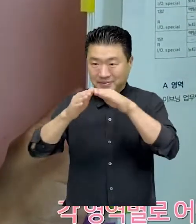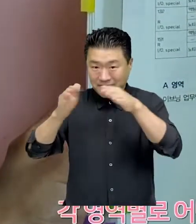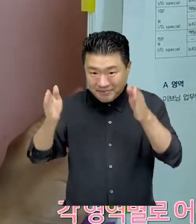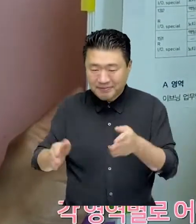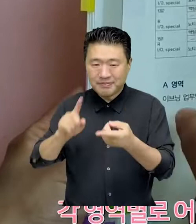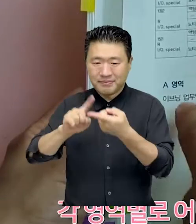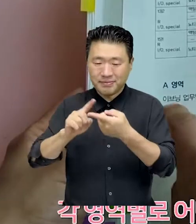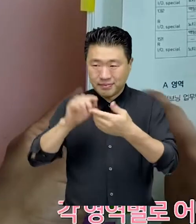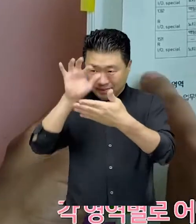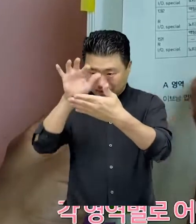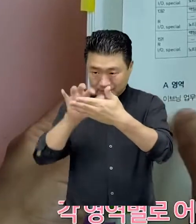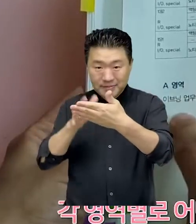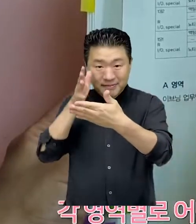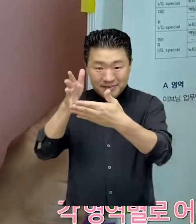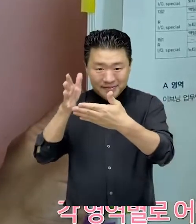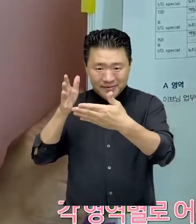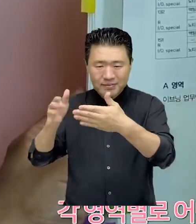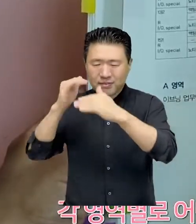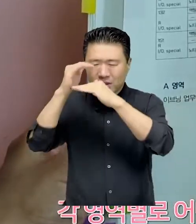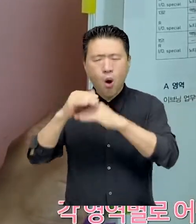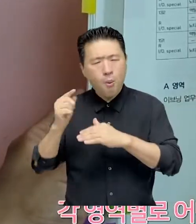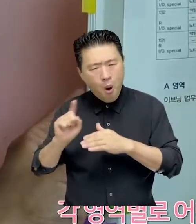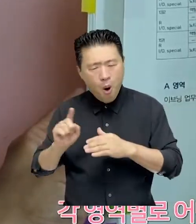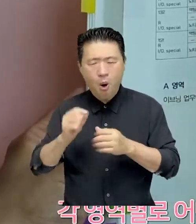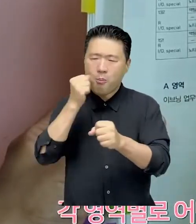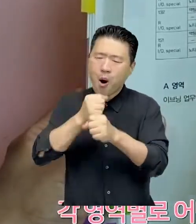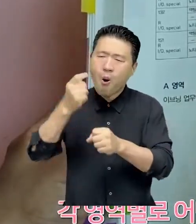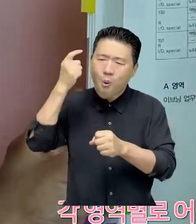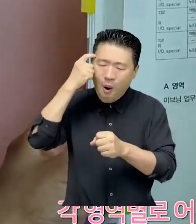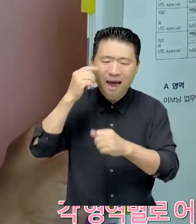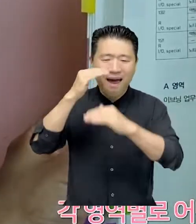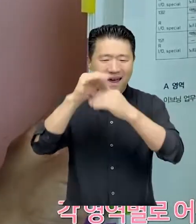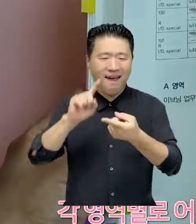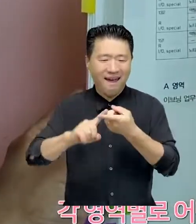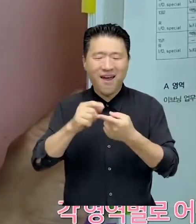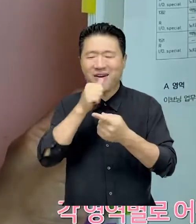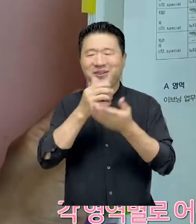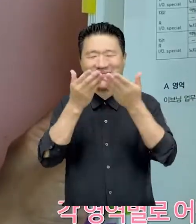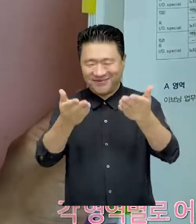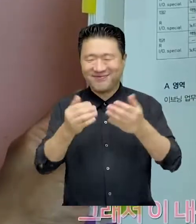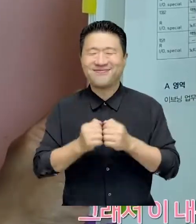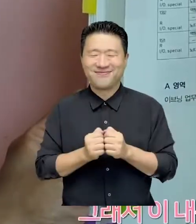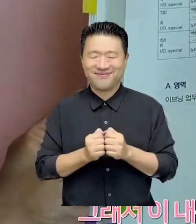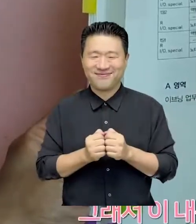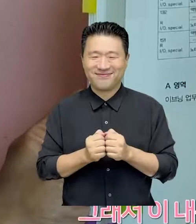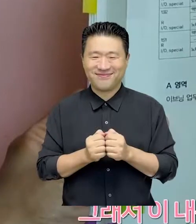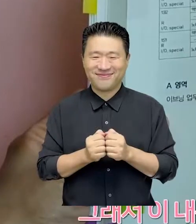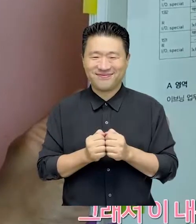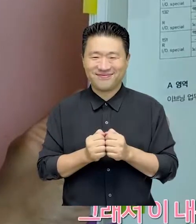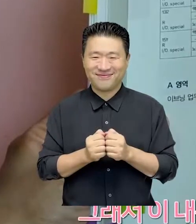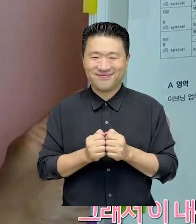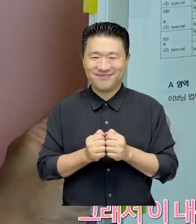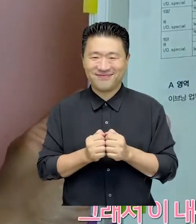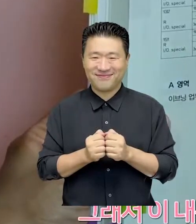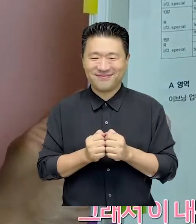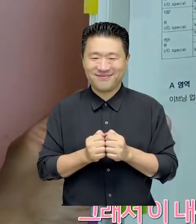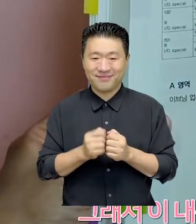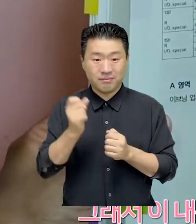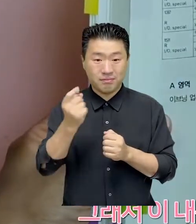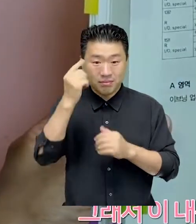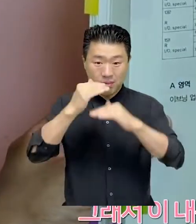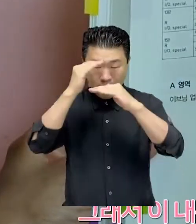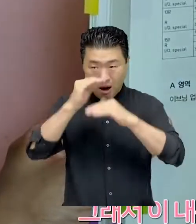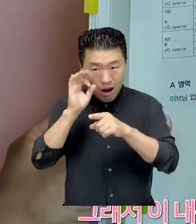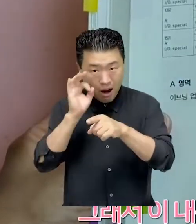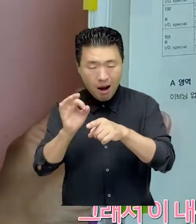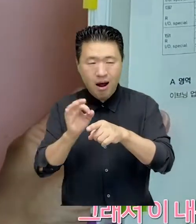영역을 나누어서 각 영역별로 어떤 내용이었고 왜 이렇게 만들었는지에 대해서 소개하고 있는 부분입니다.